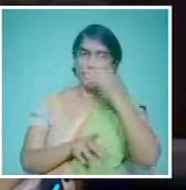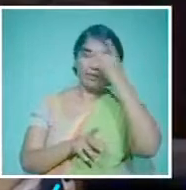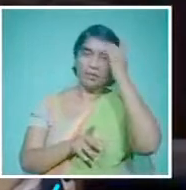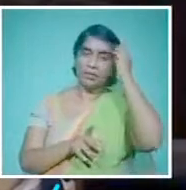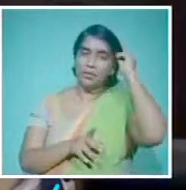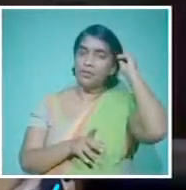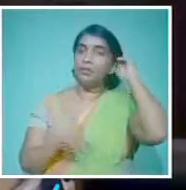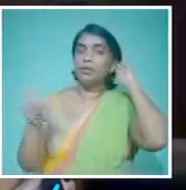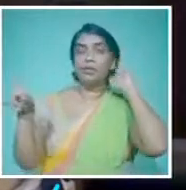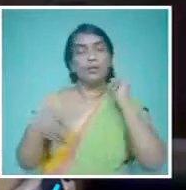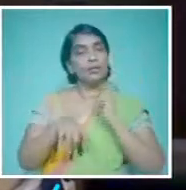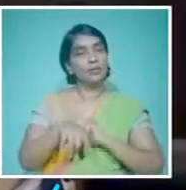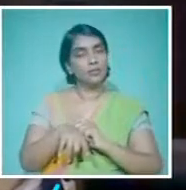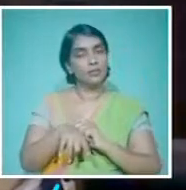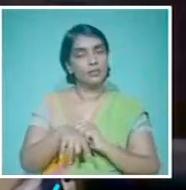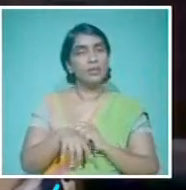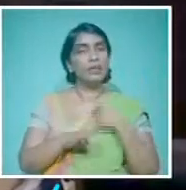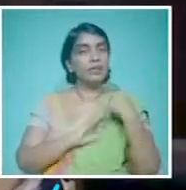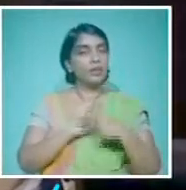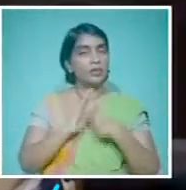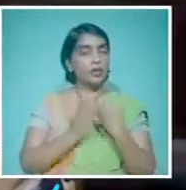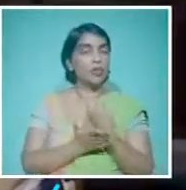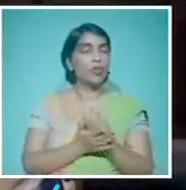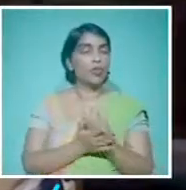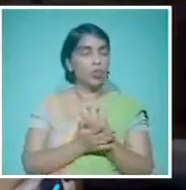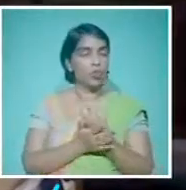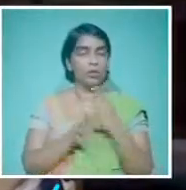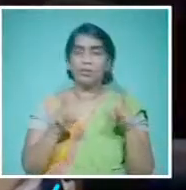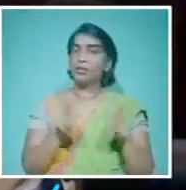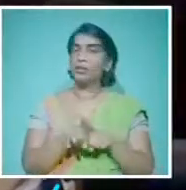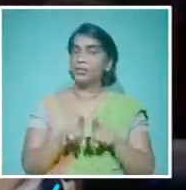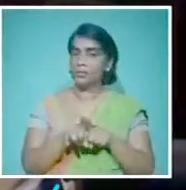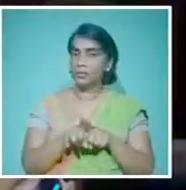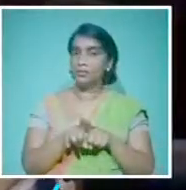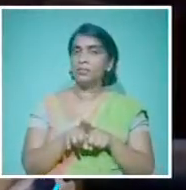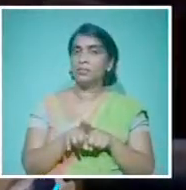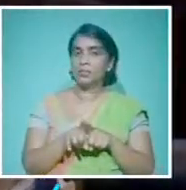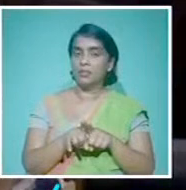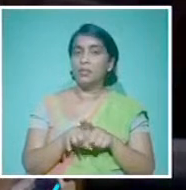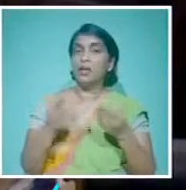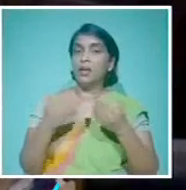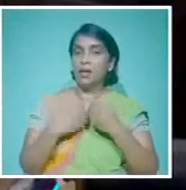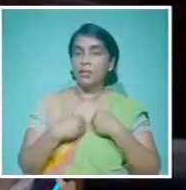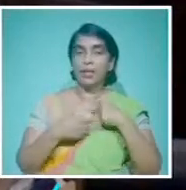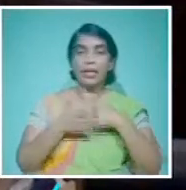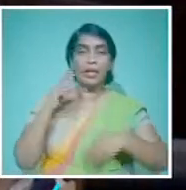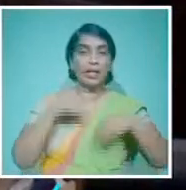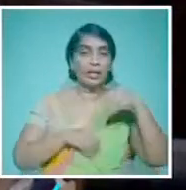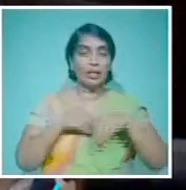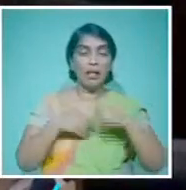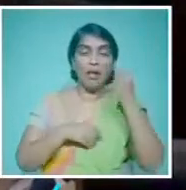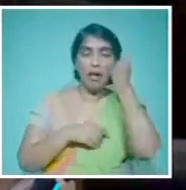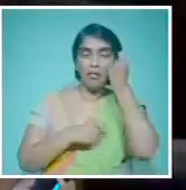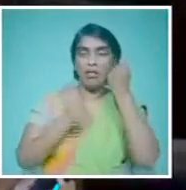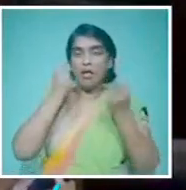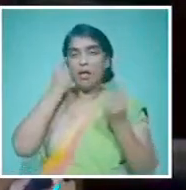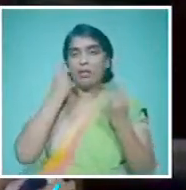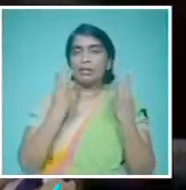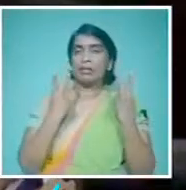ඒ වෙලාවේදී ශ්‍රී ලංකා පොදු ජන පෙරමුණ හැටියට අපි දේශපාලන මත දෙකක හිටියා.